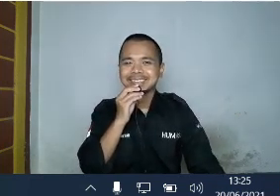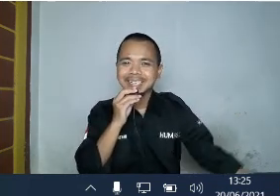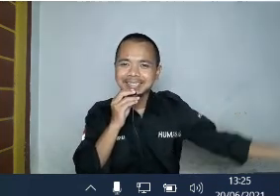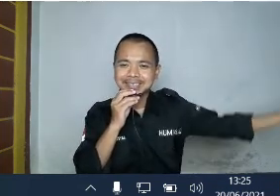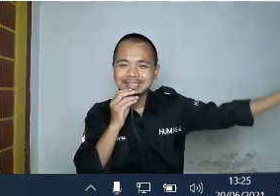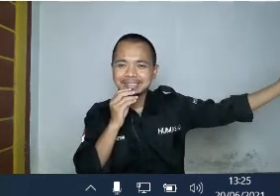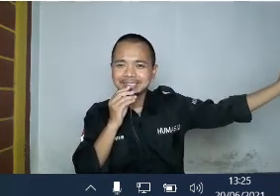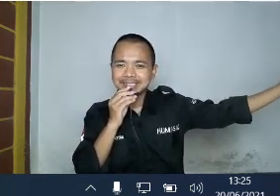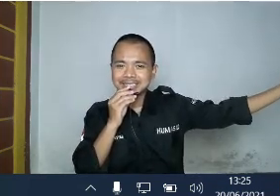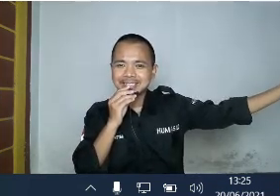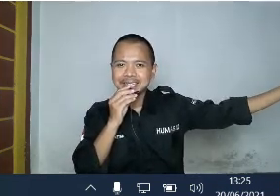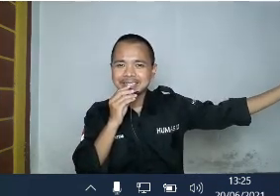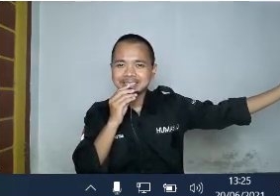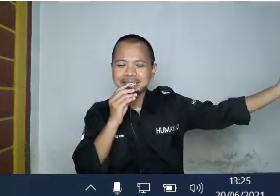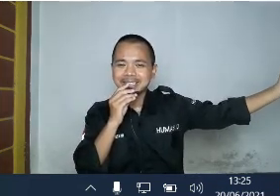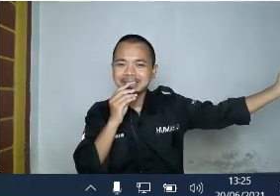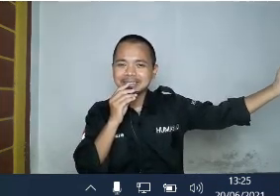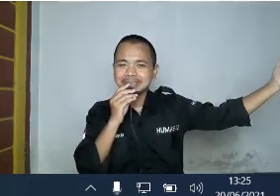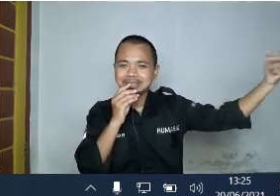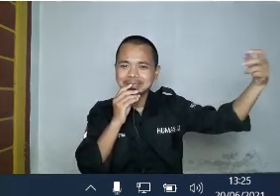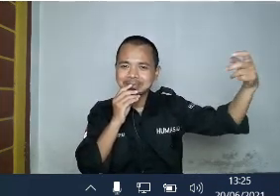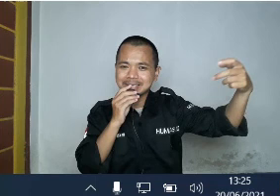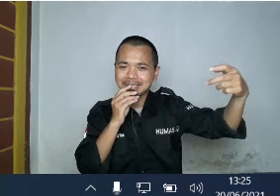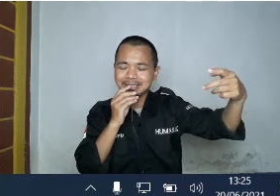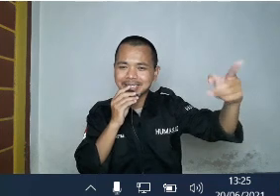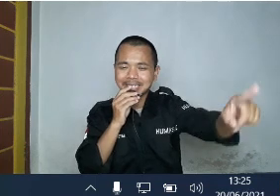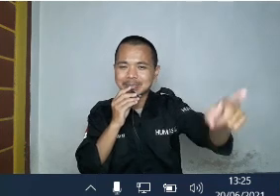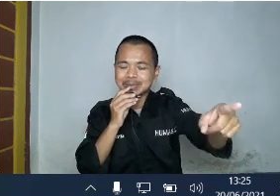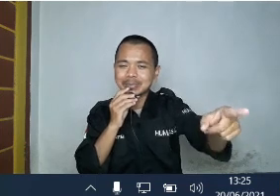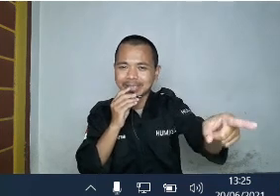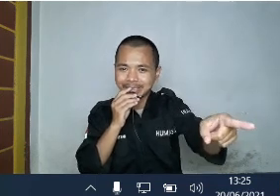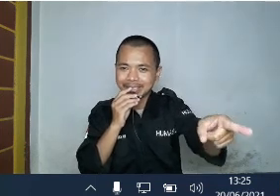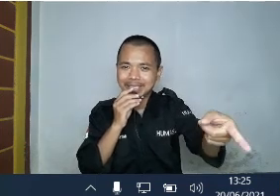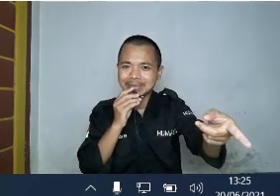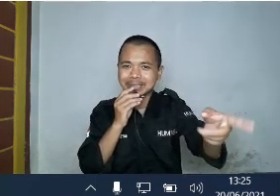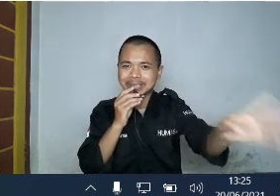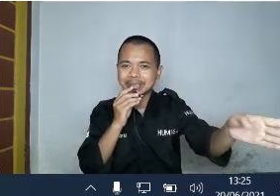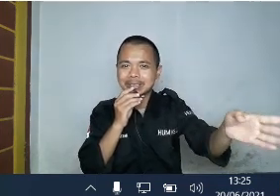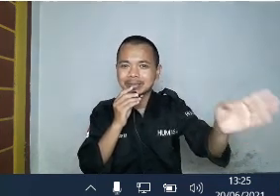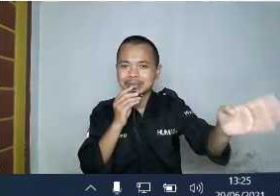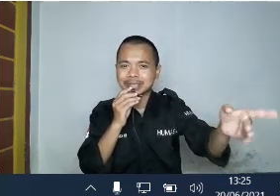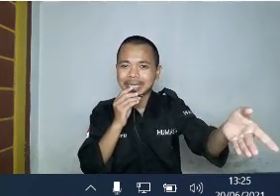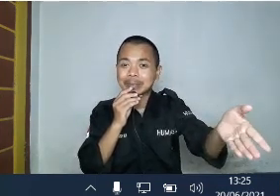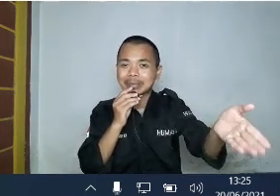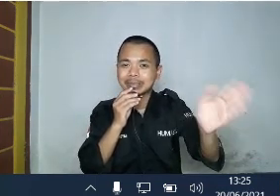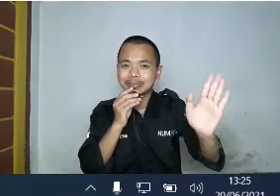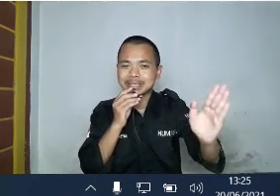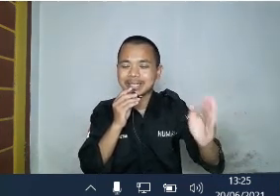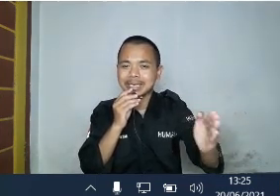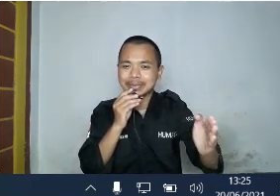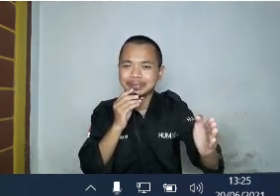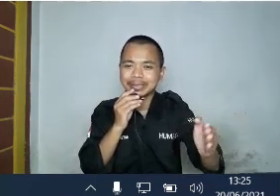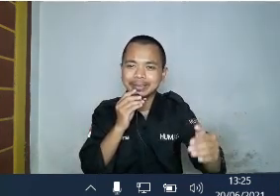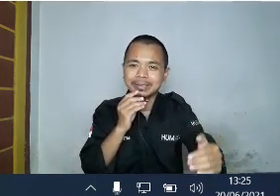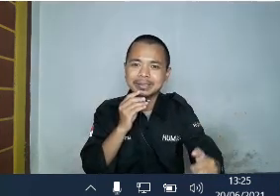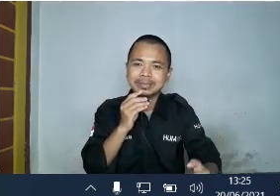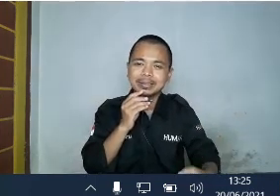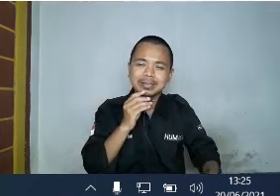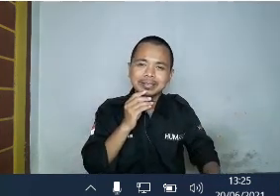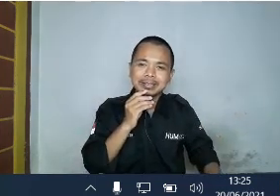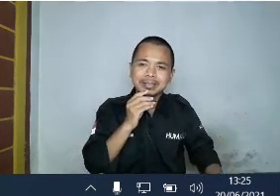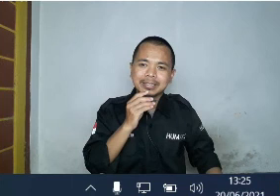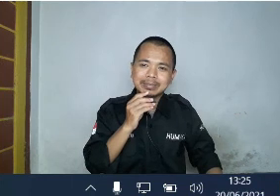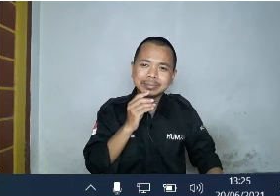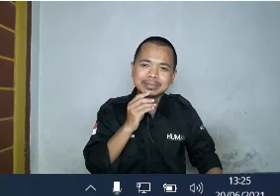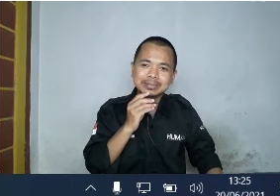iya serangan ini saya desain kalau untuk misalkan rekaman begini ya nanti ini untuk rekaman untuk pas rekaman begini